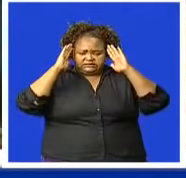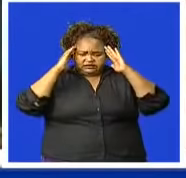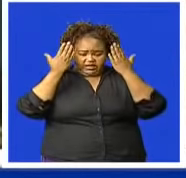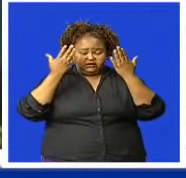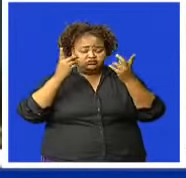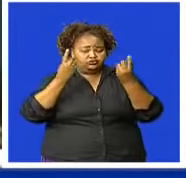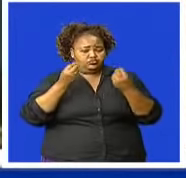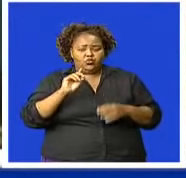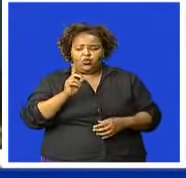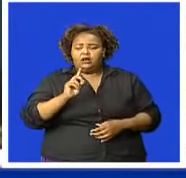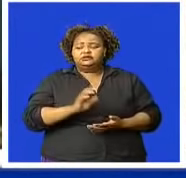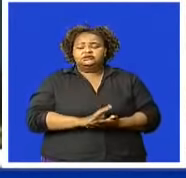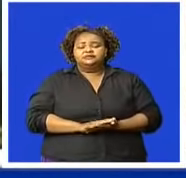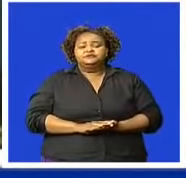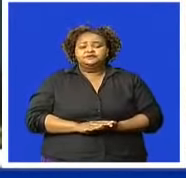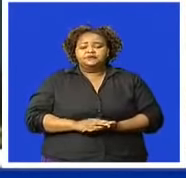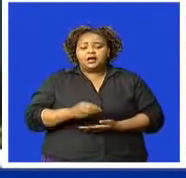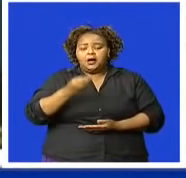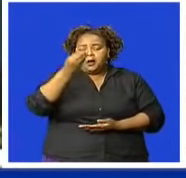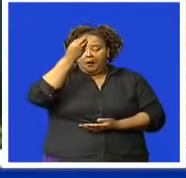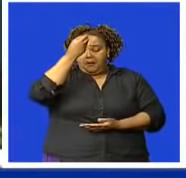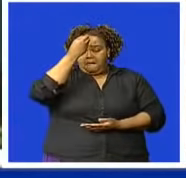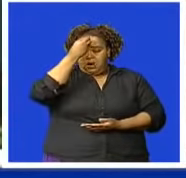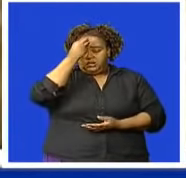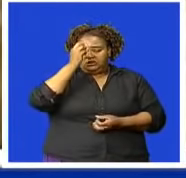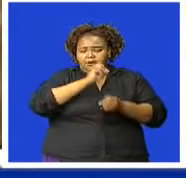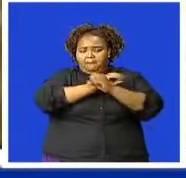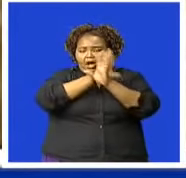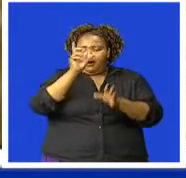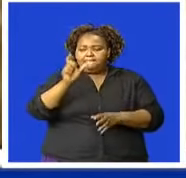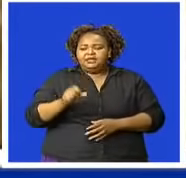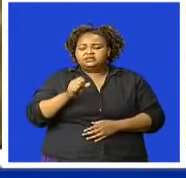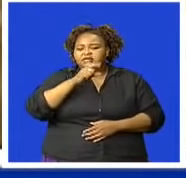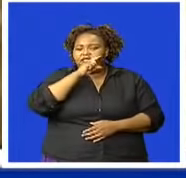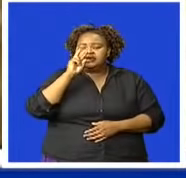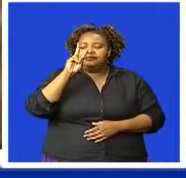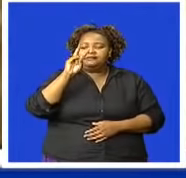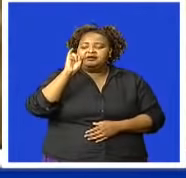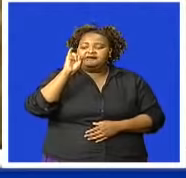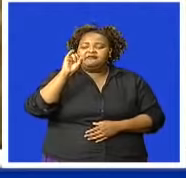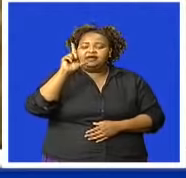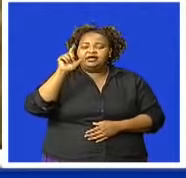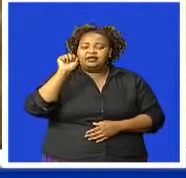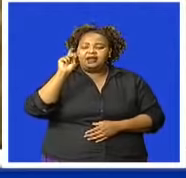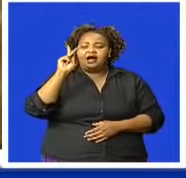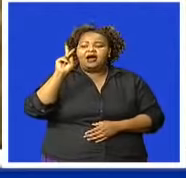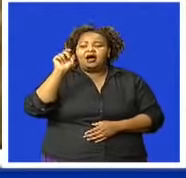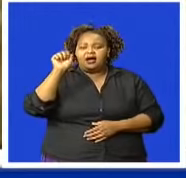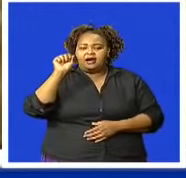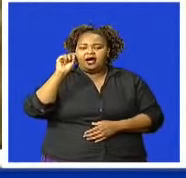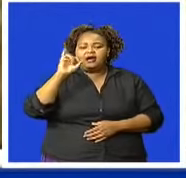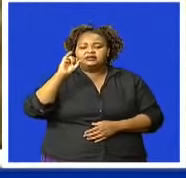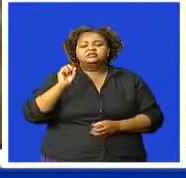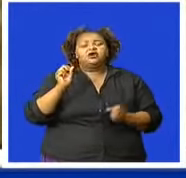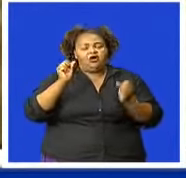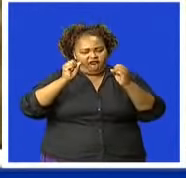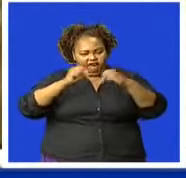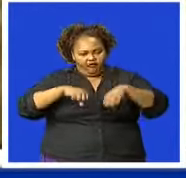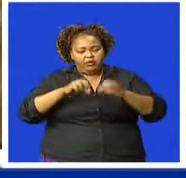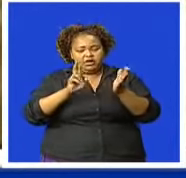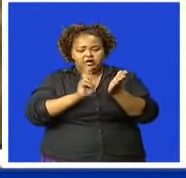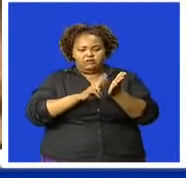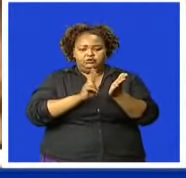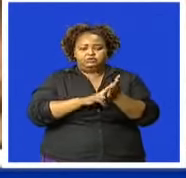nani. Umxhumaniso maphoyisa nesive ephindile vila kade uvumile lo mbiko. Lo ngafisa kusita umndeni